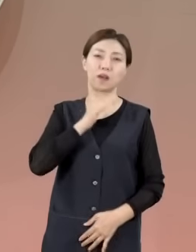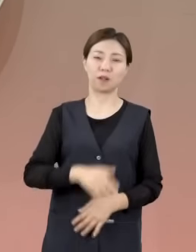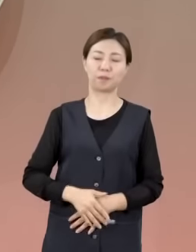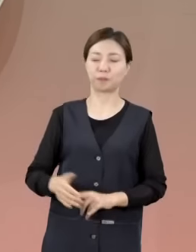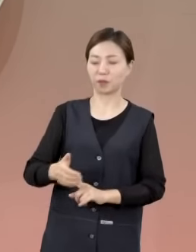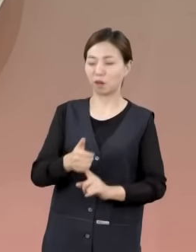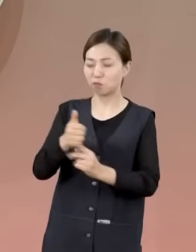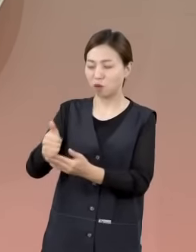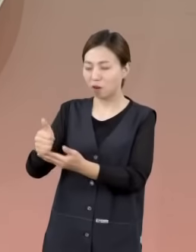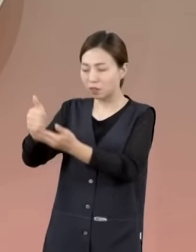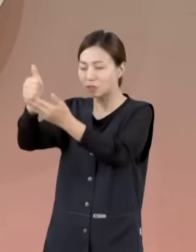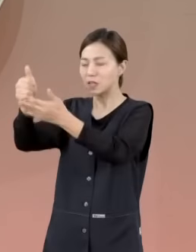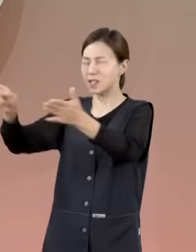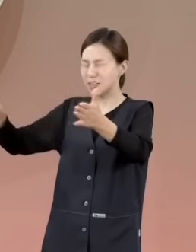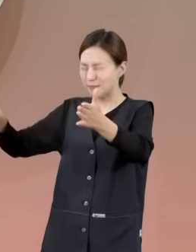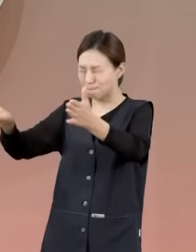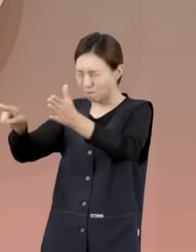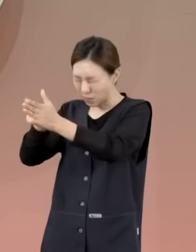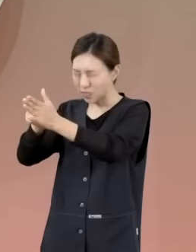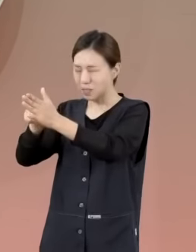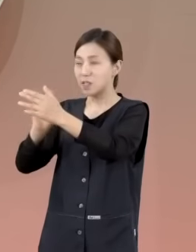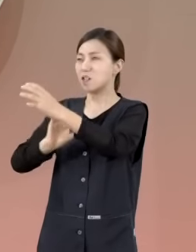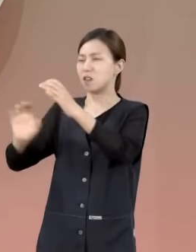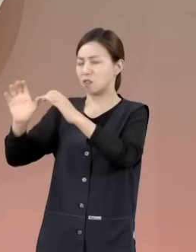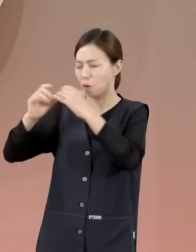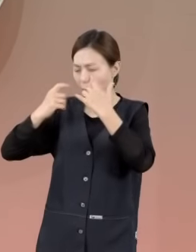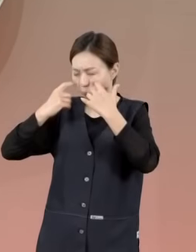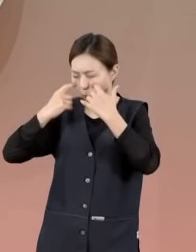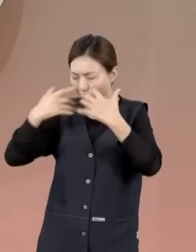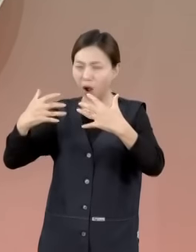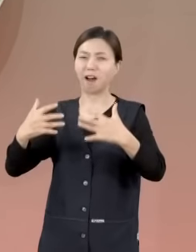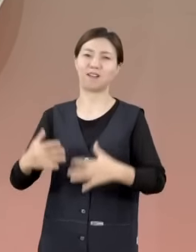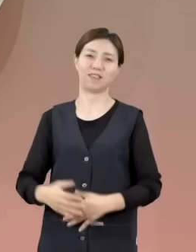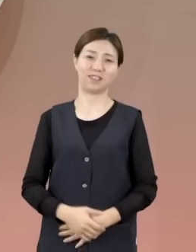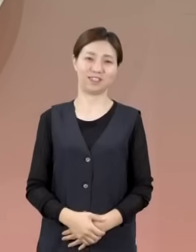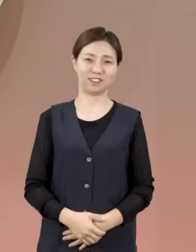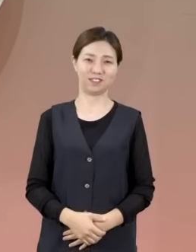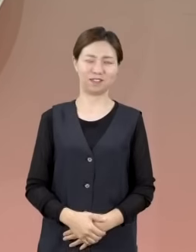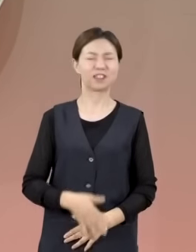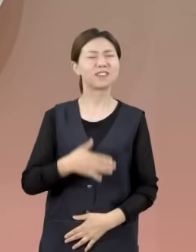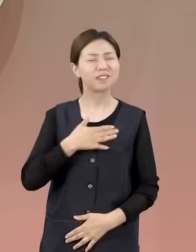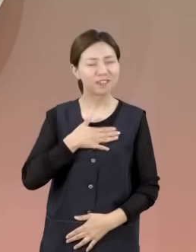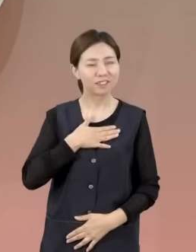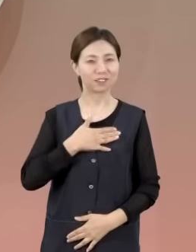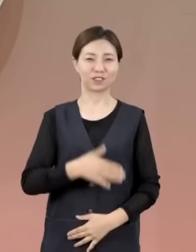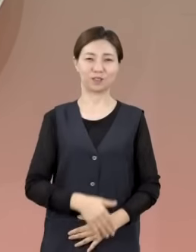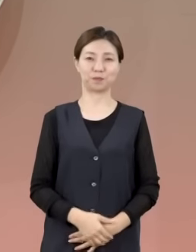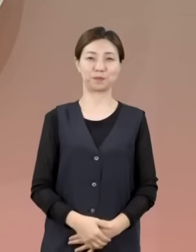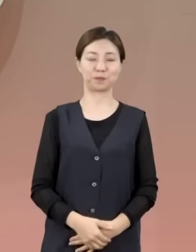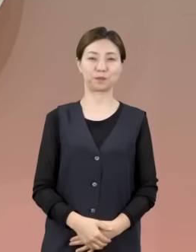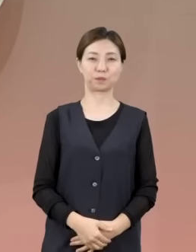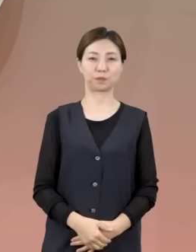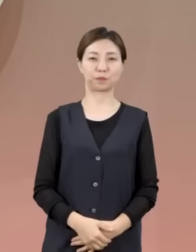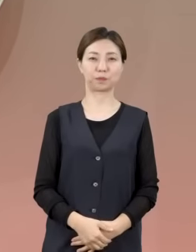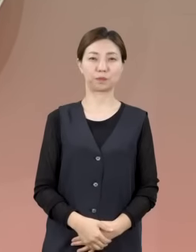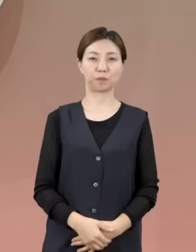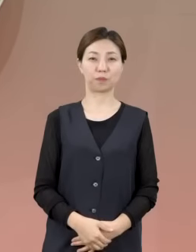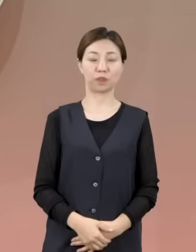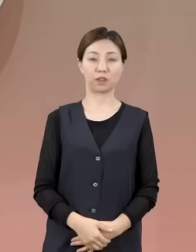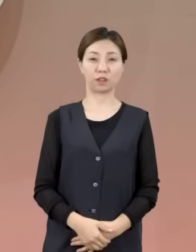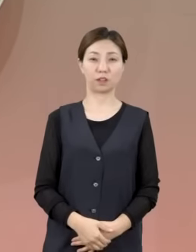일어날 정도로이 소나무를 통해서 믿음 확고해진 걸 느끼게